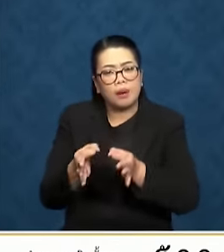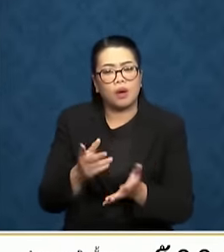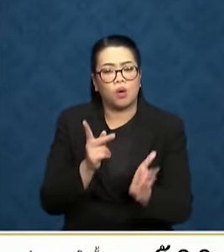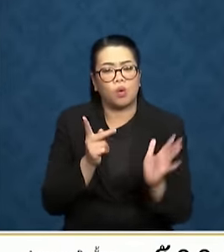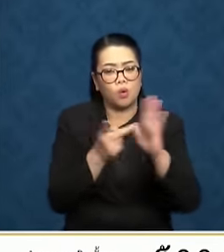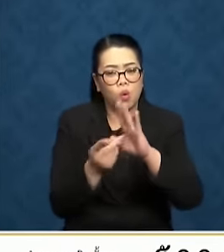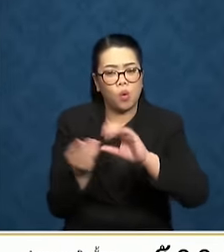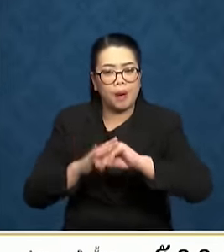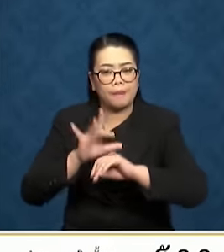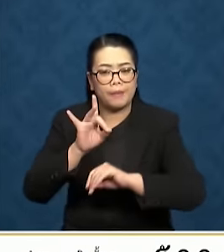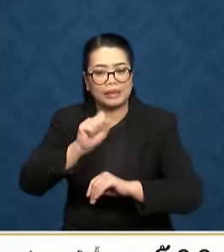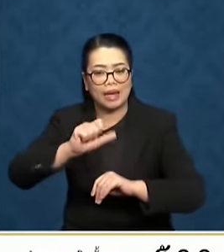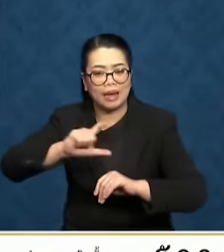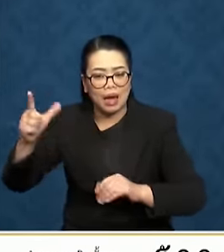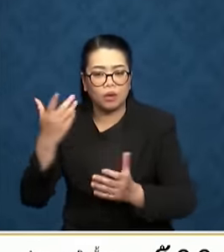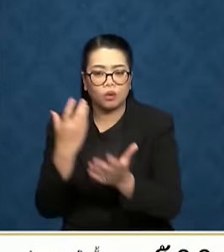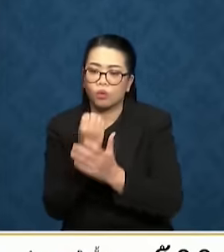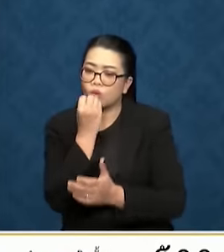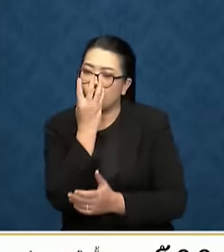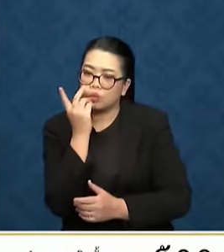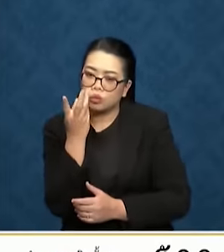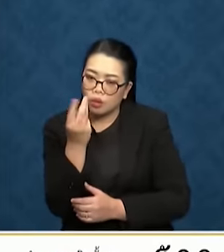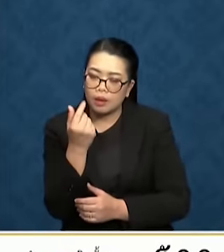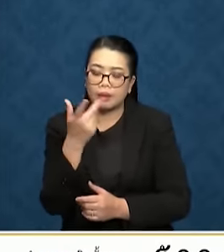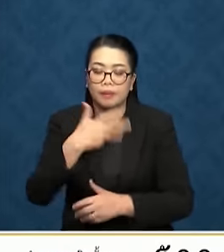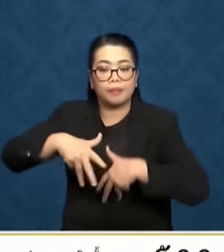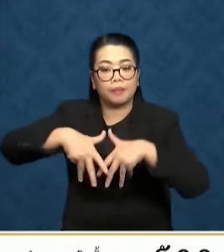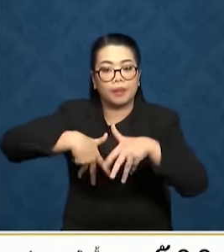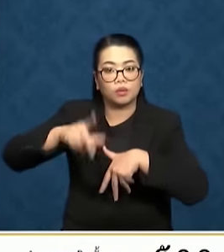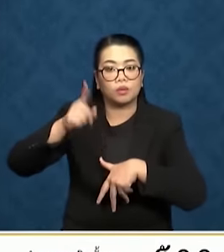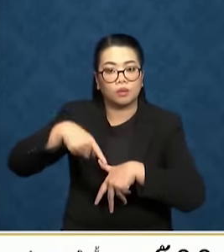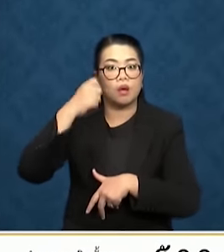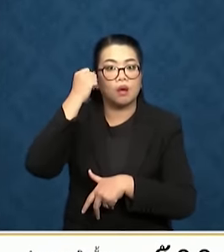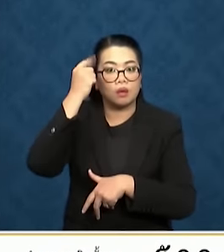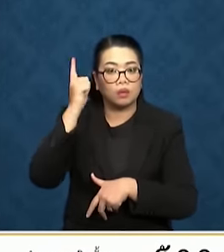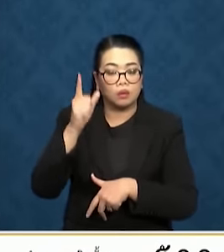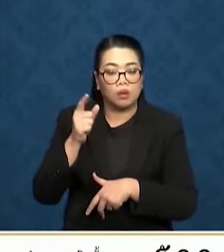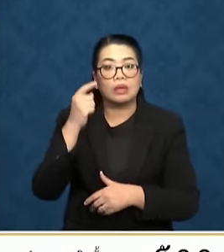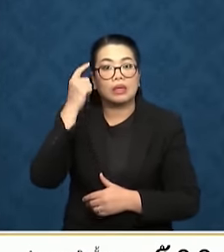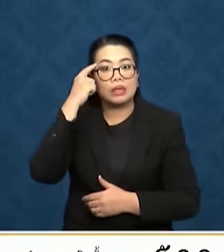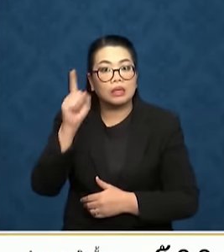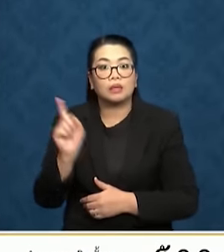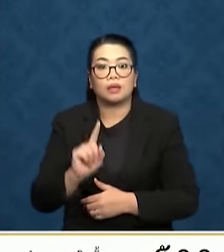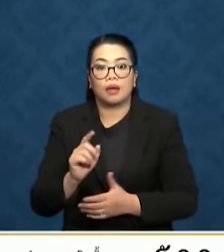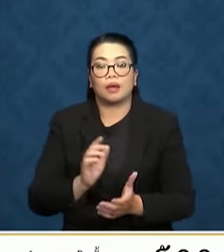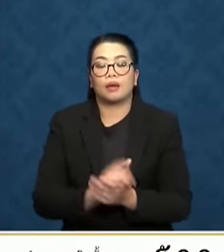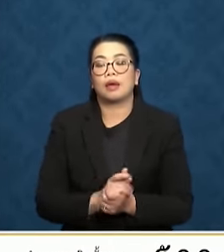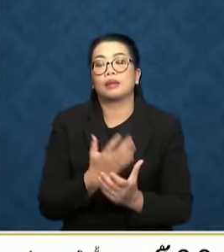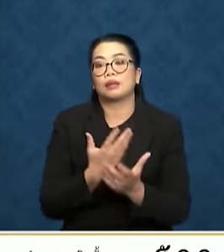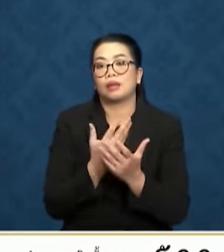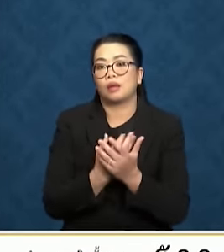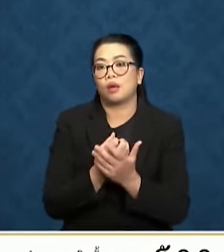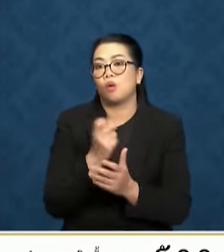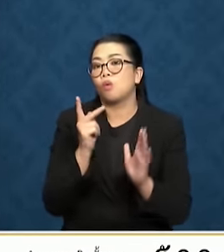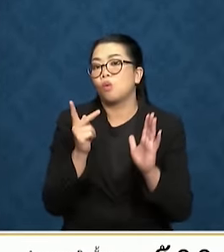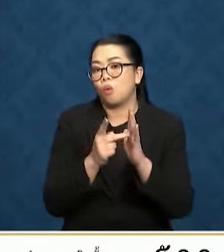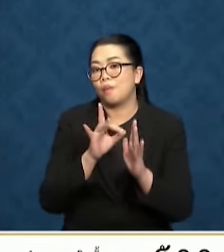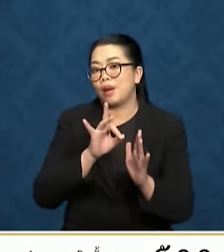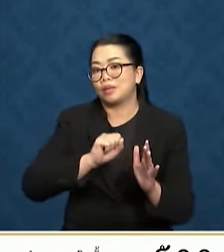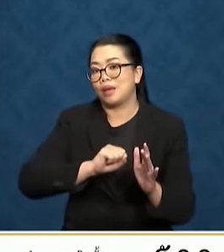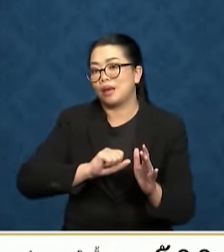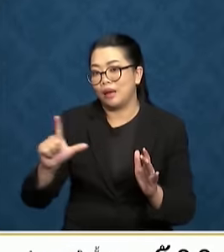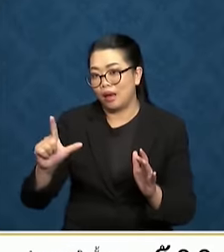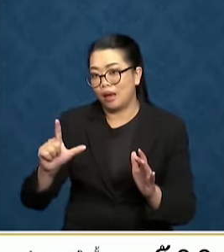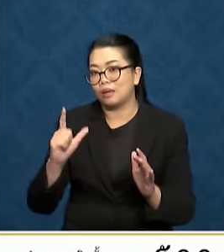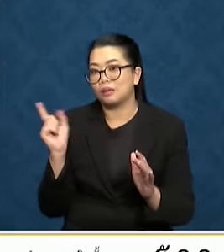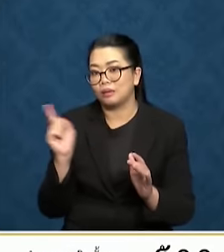กู้เพิ่มเนี่ยมันคืออะไรยังไงบ้างสิ่งที่ประชาชนควรจะเข้าใจครับสามารถที่จะคาดการณ์การชำระดอกเบี้ยจากเงินกู้ของรัฐ800,000กว่าล้าน